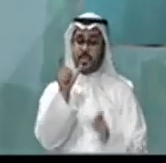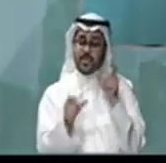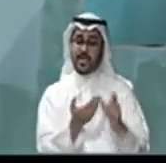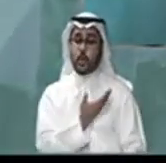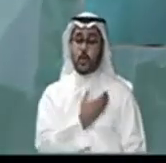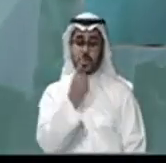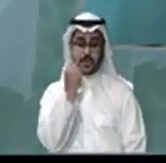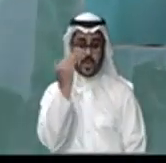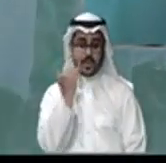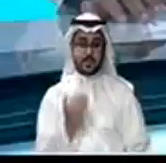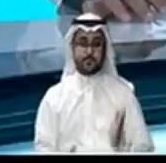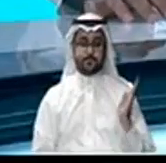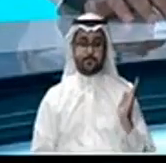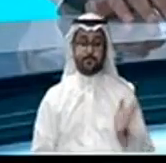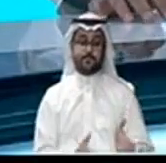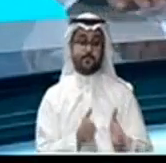68,359 حاجا وحاجة.